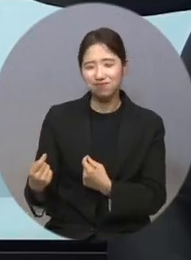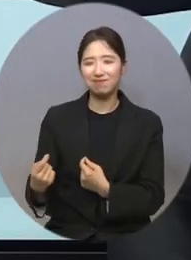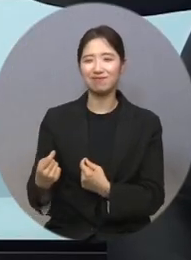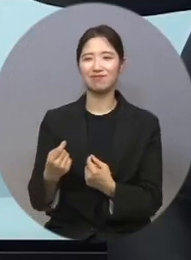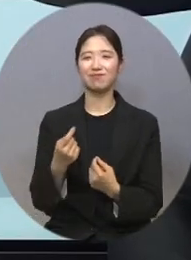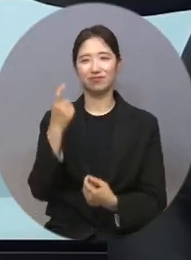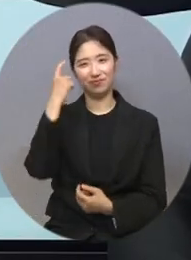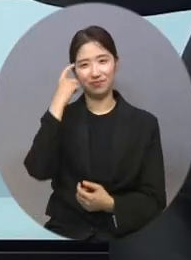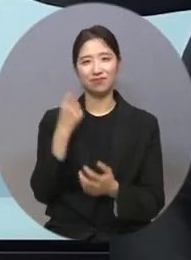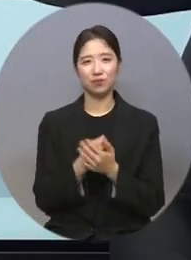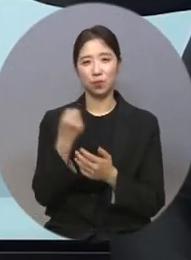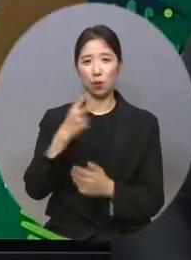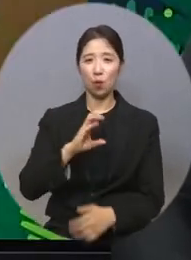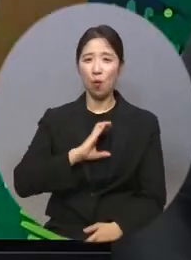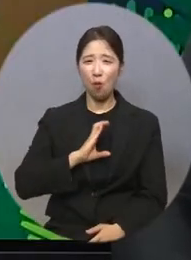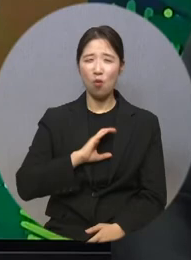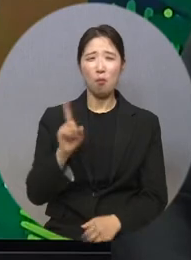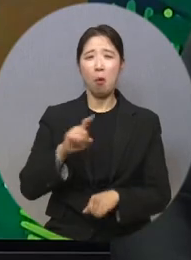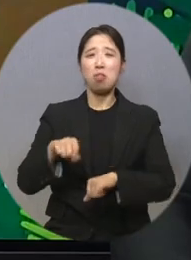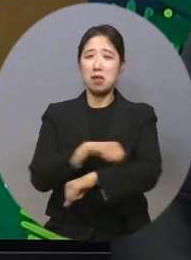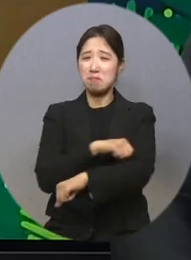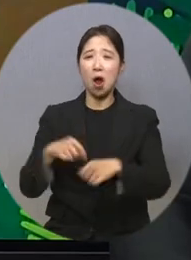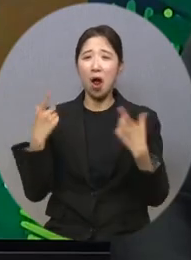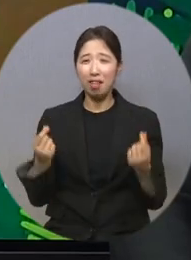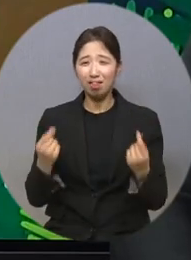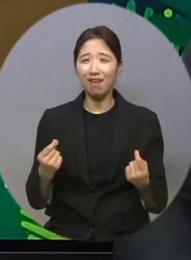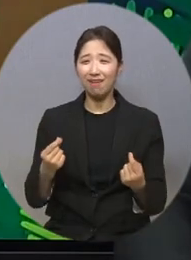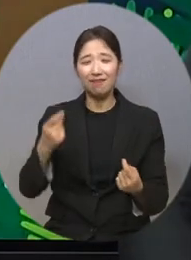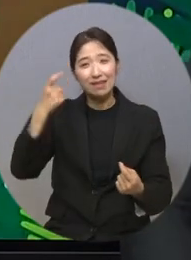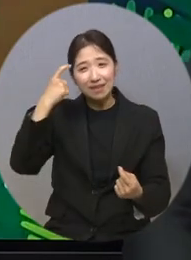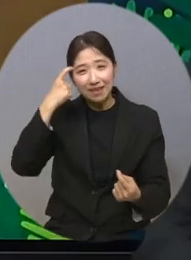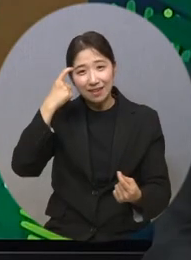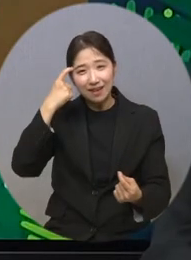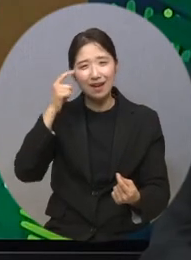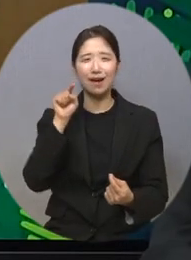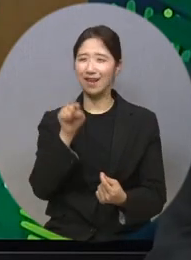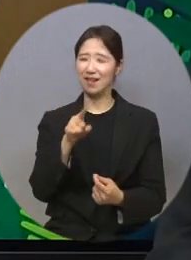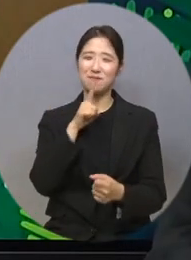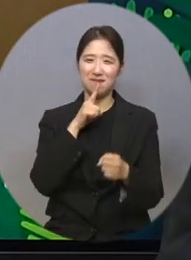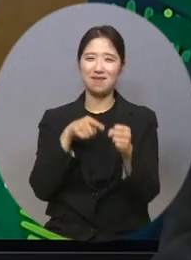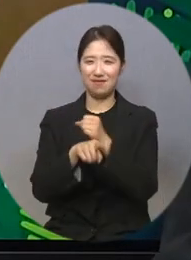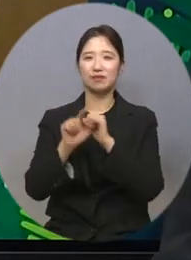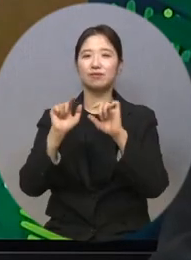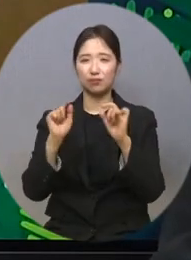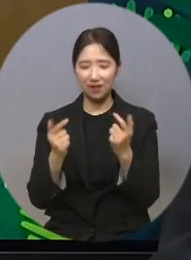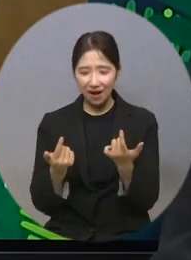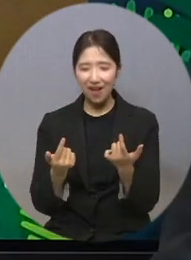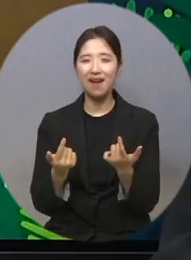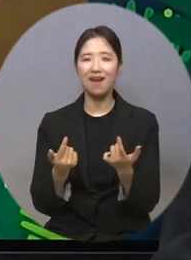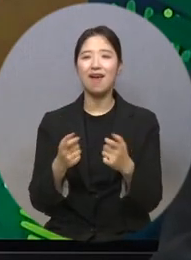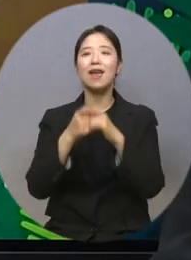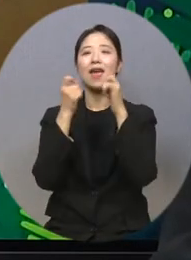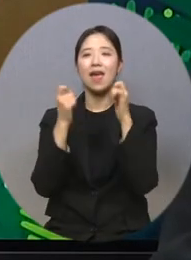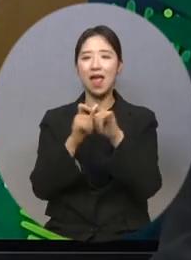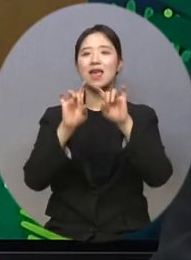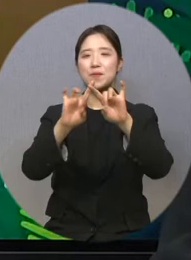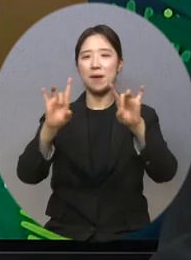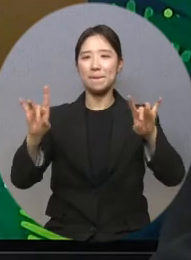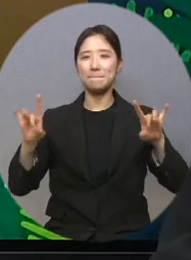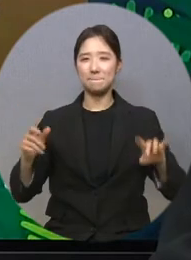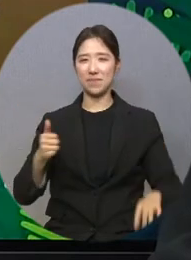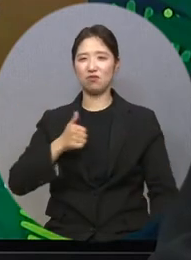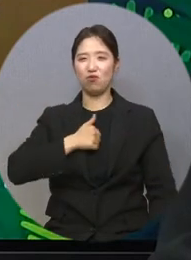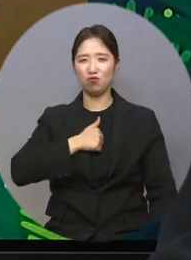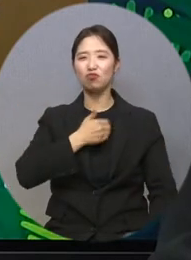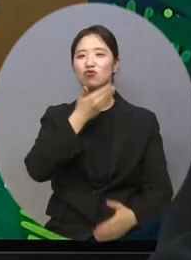듭니다. 아니 뭐 코다는 특별해? 라는 질문을 저희가 같이 하자 이런 뜻이 아니라 개인의 정체성은 누구나